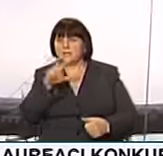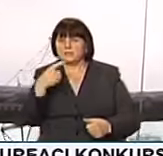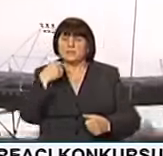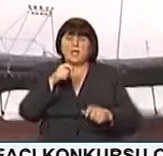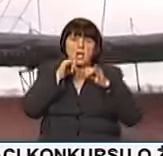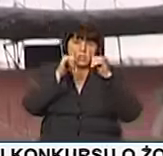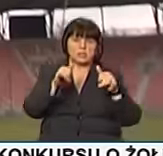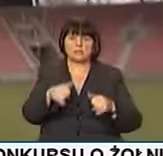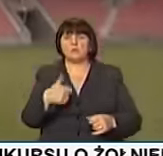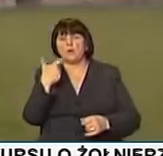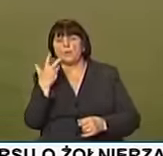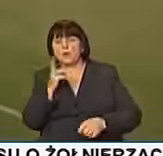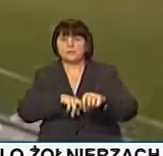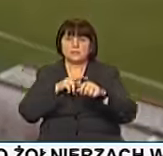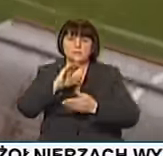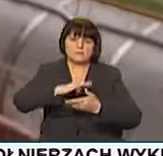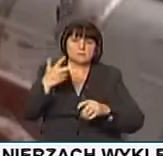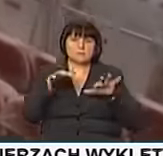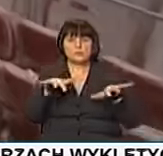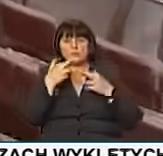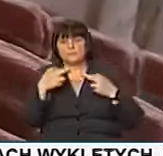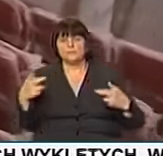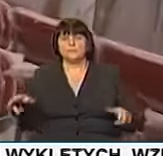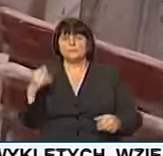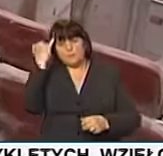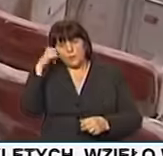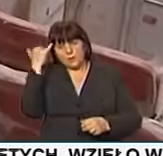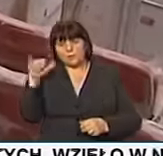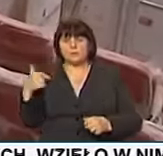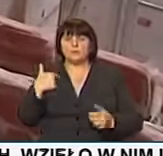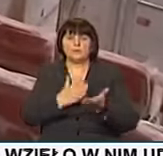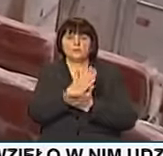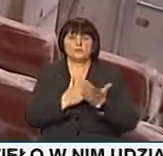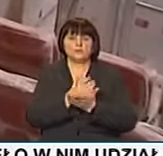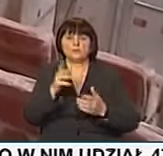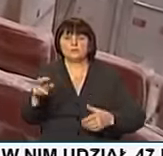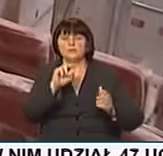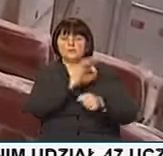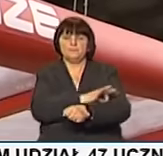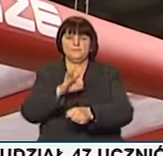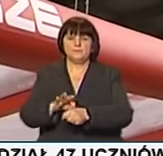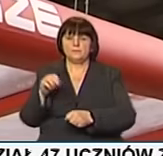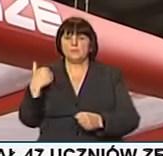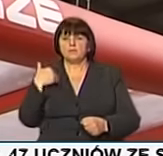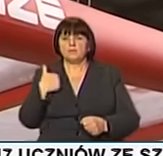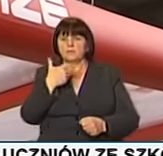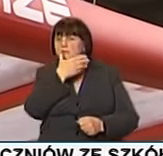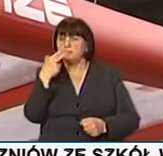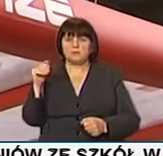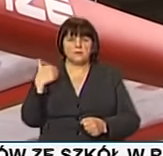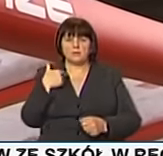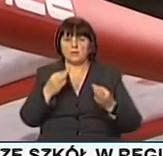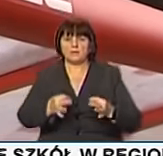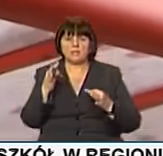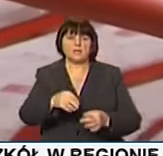bo policja odkryła kilka uchybień mimo że służby uczestniczyły przy projektowaniu inwestycji i wtedy zastrzeżeń nie miały to